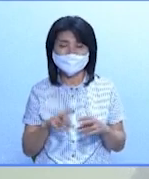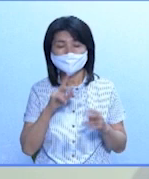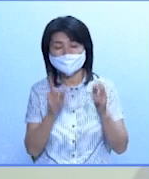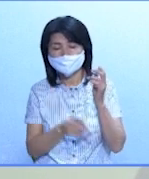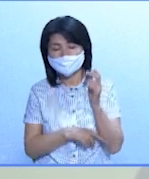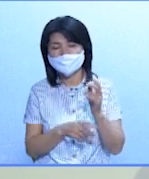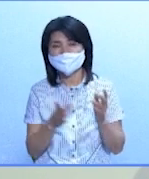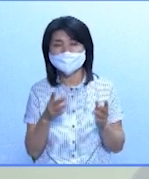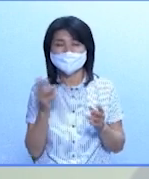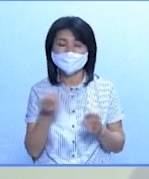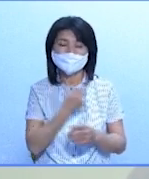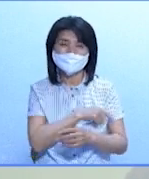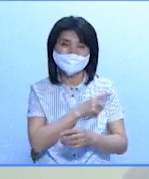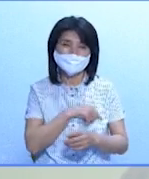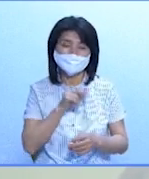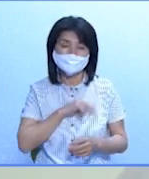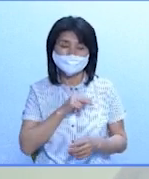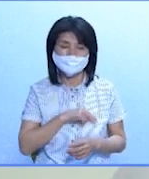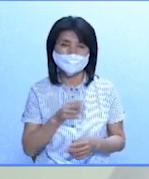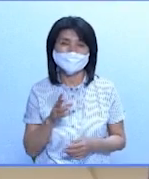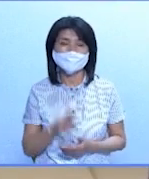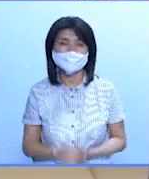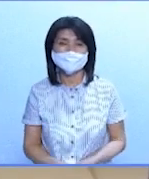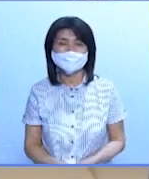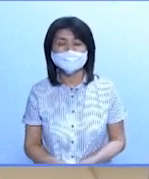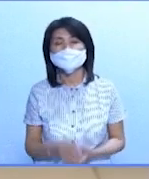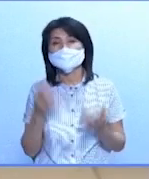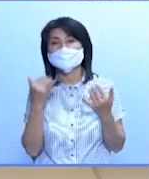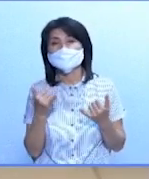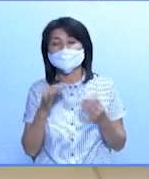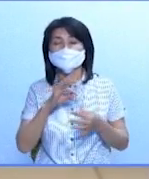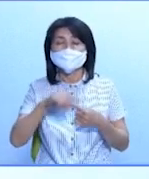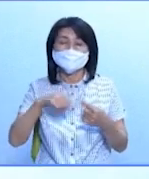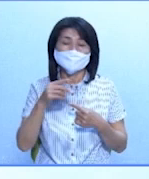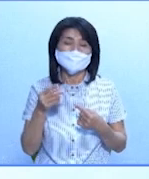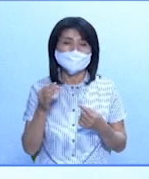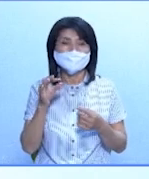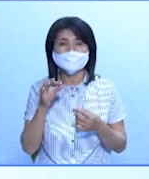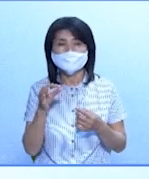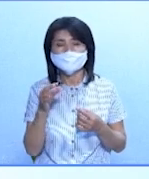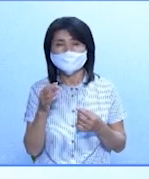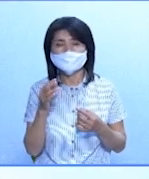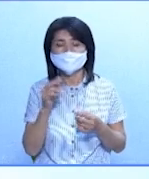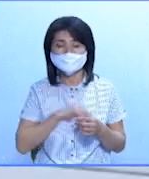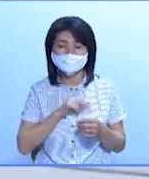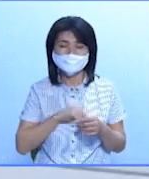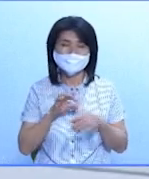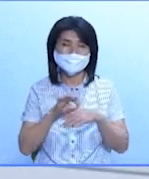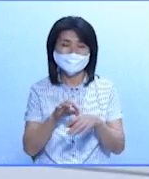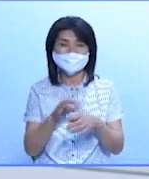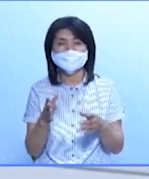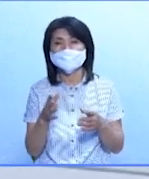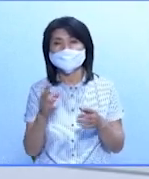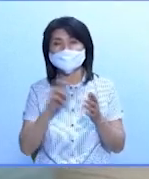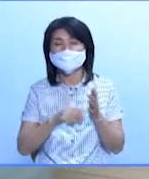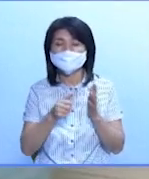очередь, получается, медработники и профилактической целью. Сейчас в сутки в лаборатории проводят порядка 600 исследований.